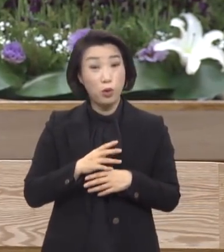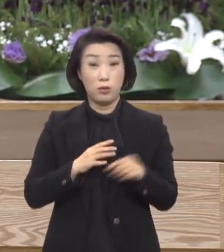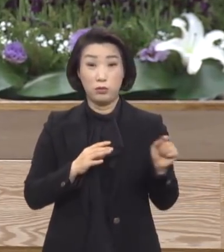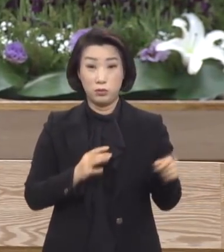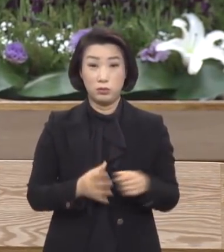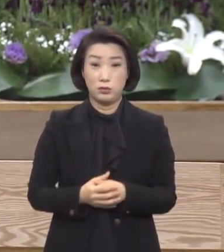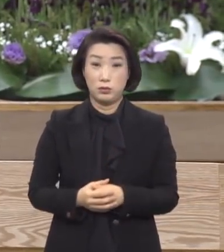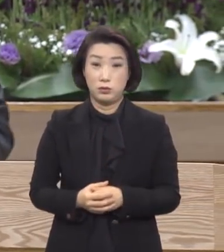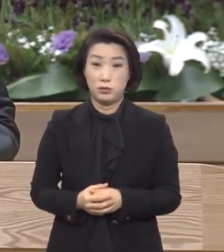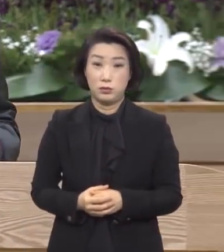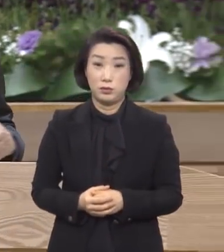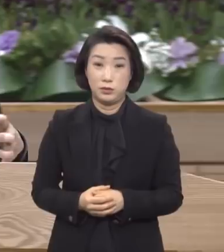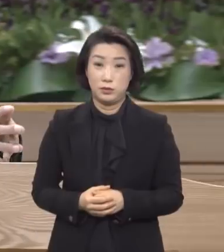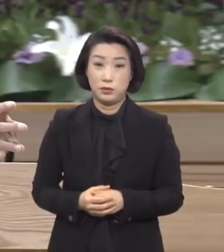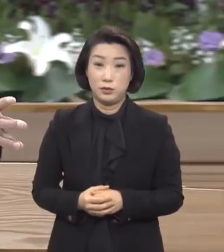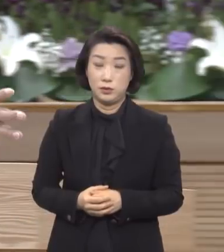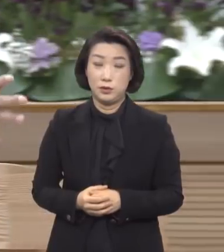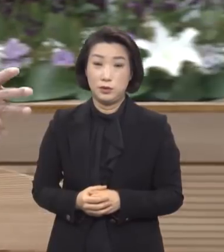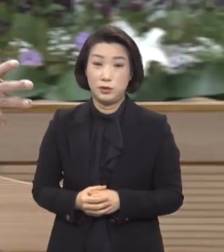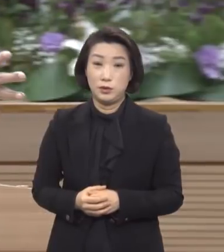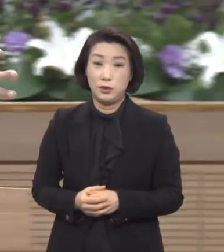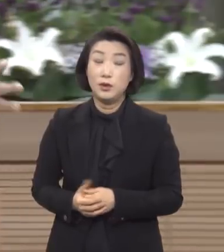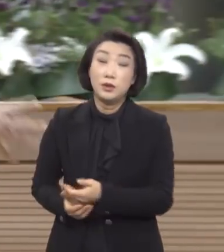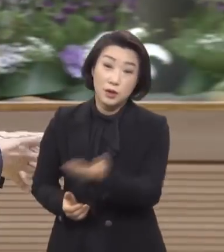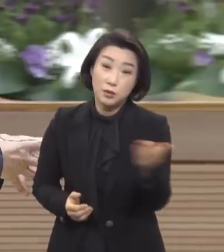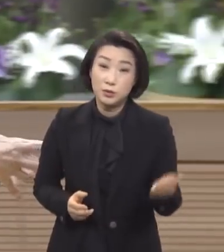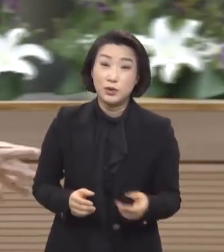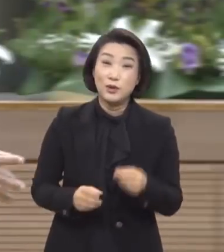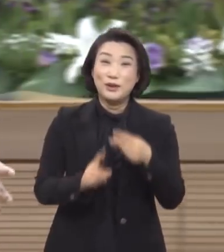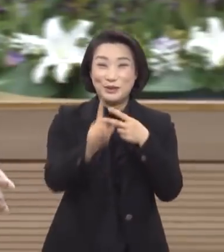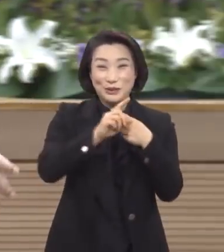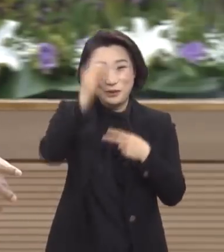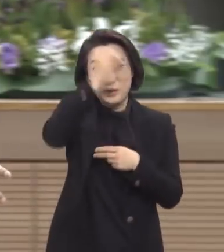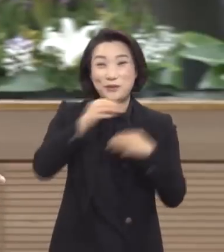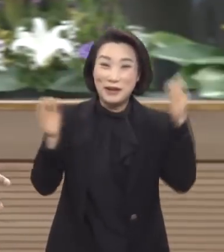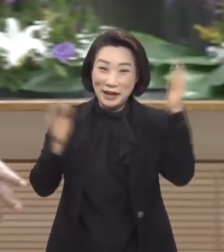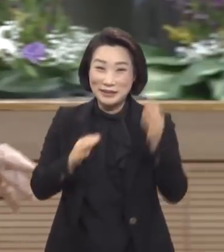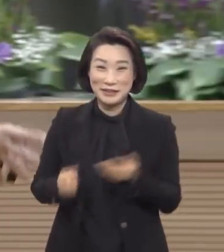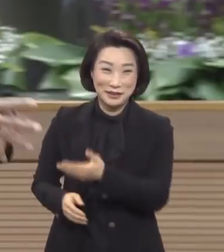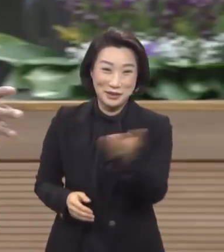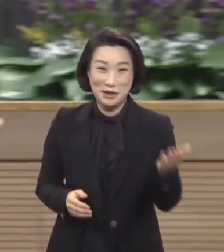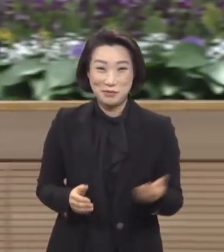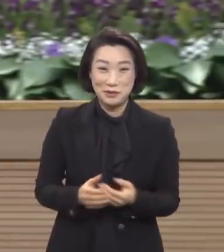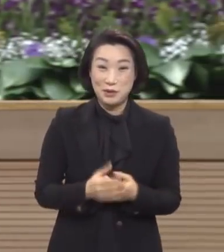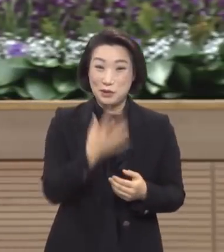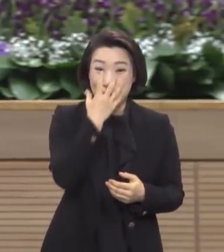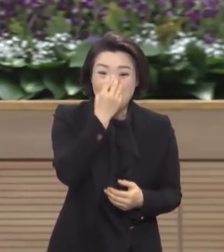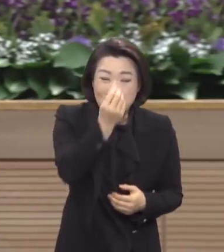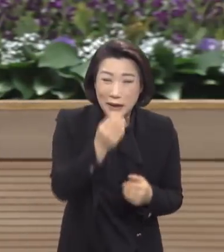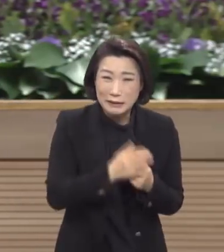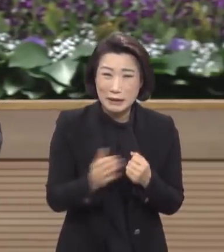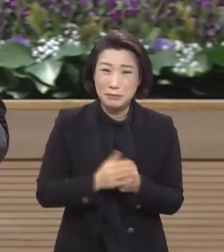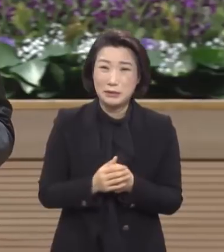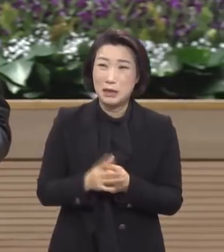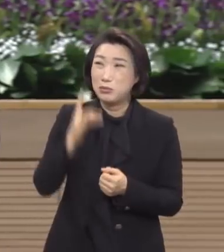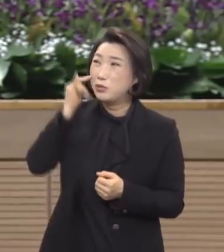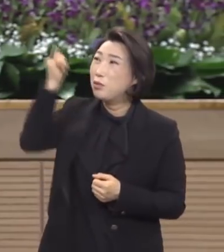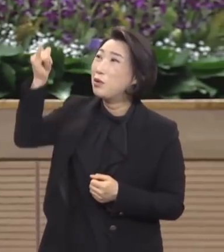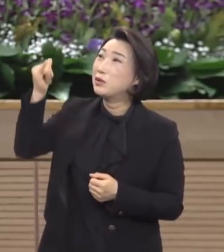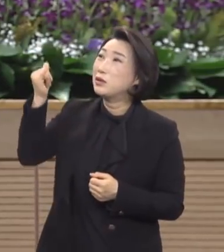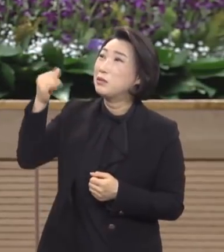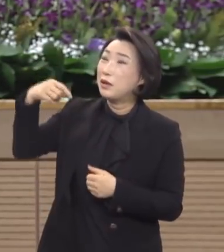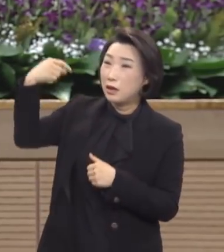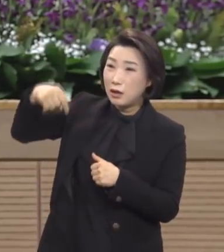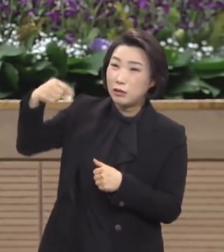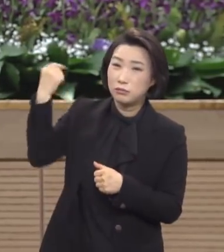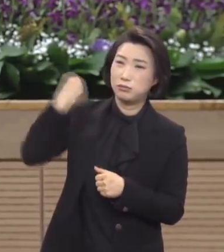두려운가. 응? 그러니까 우리 중고등부 학생들이 교만해서 어머니 아버지 말을